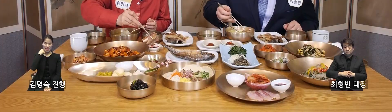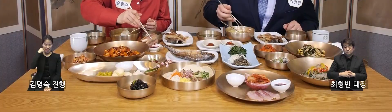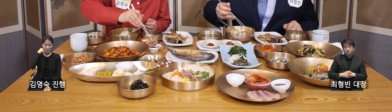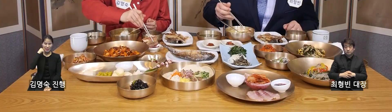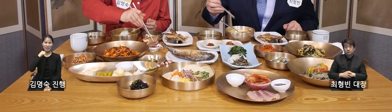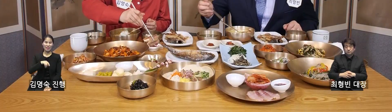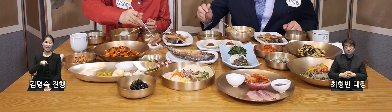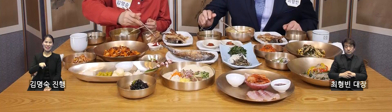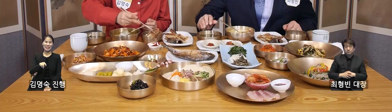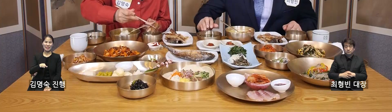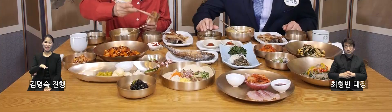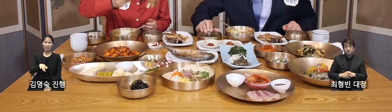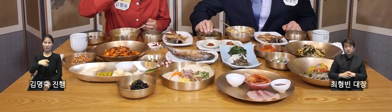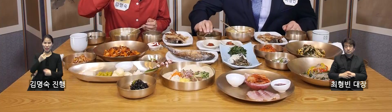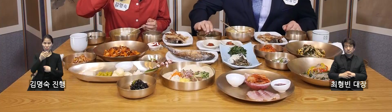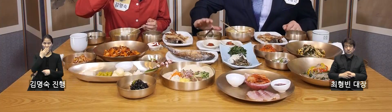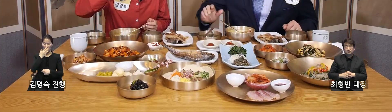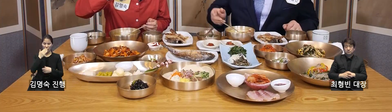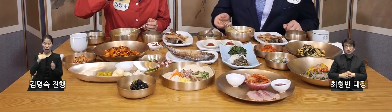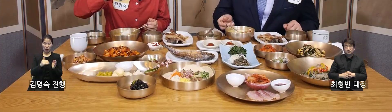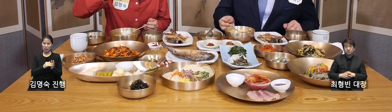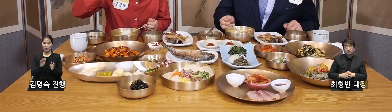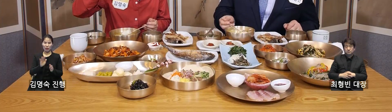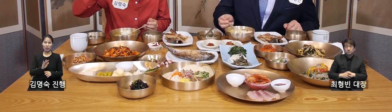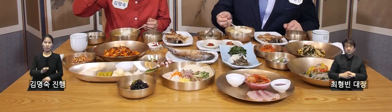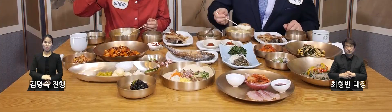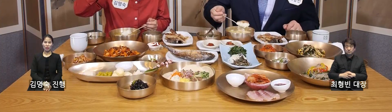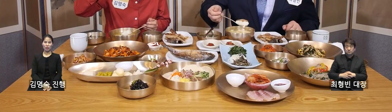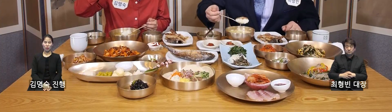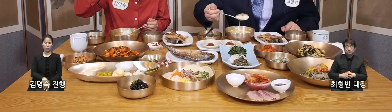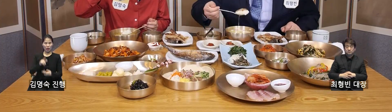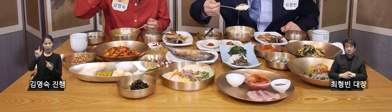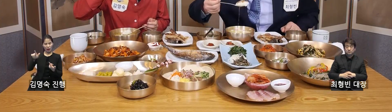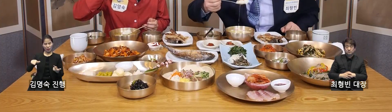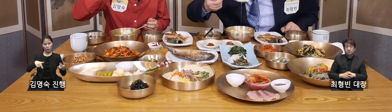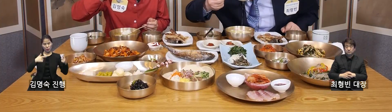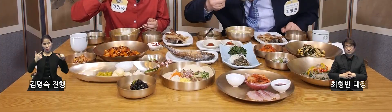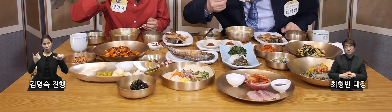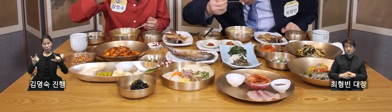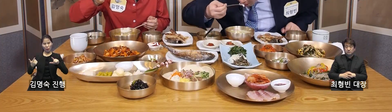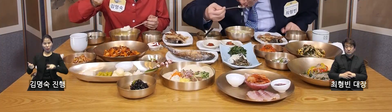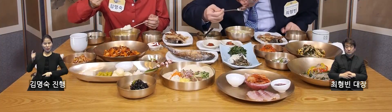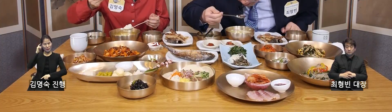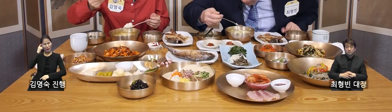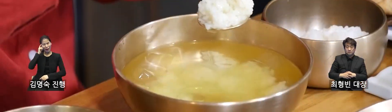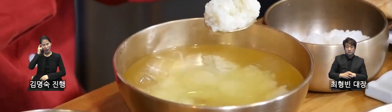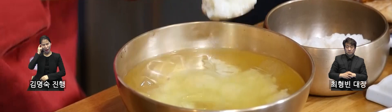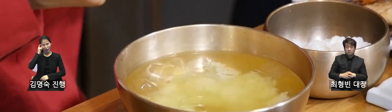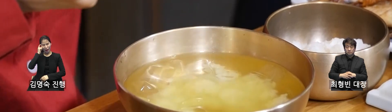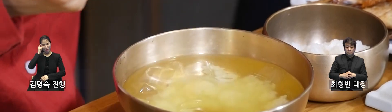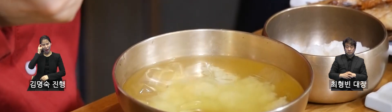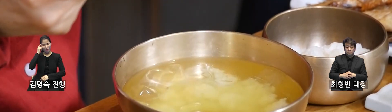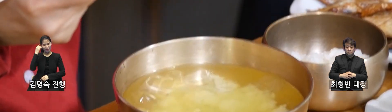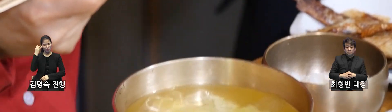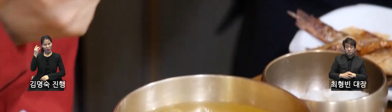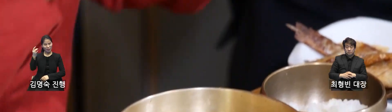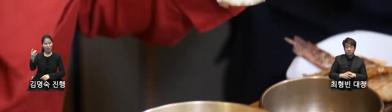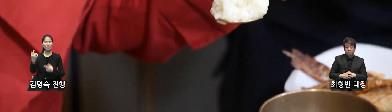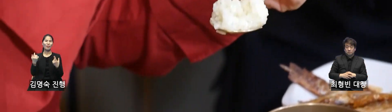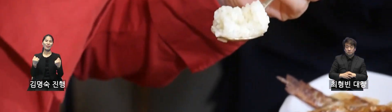그냥 지금 먹은 걸로 끝나지 않고 오늘 하루 좋은 생각이 들것 같아요 저는